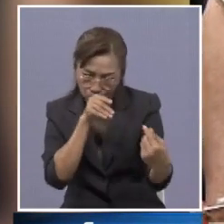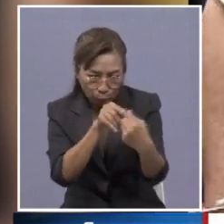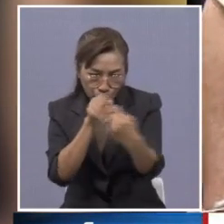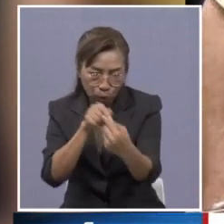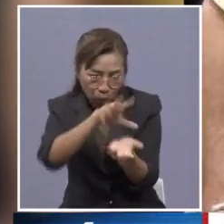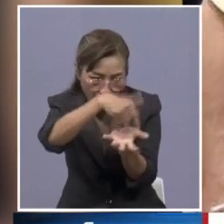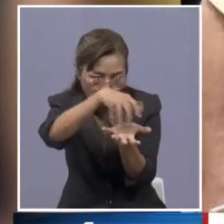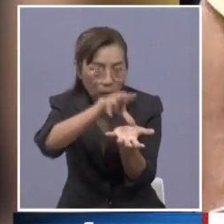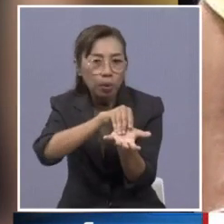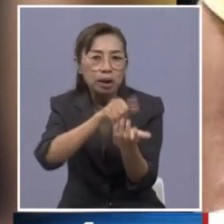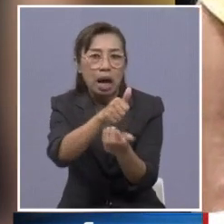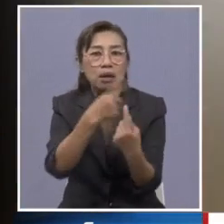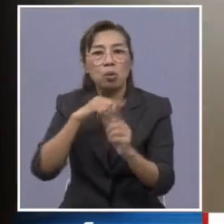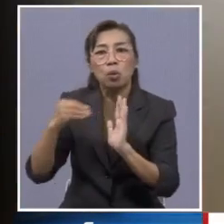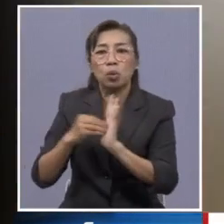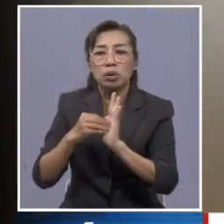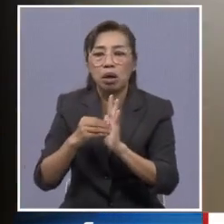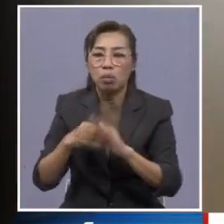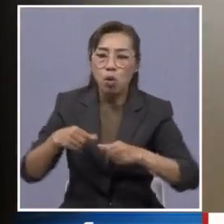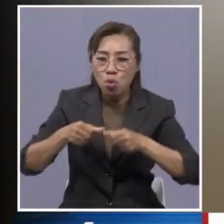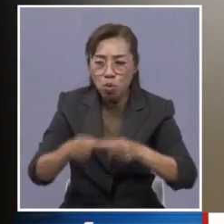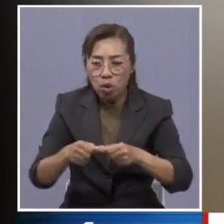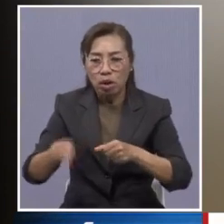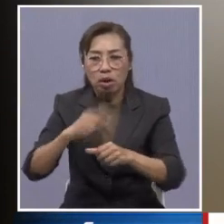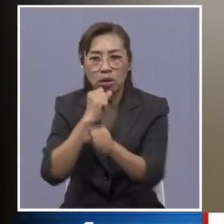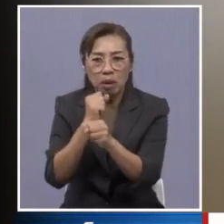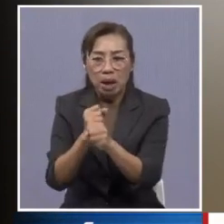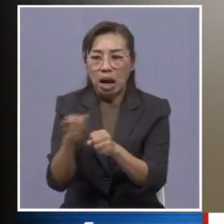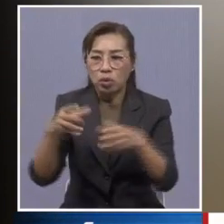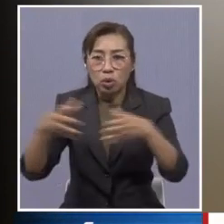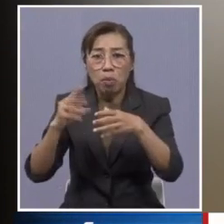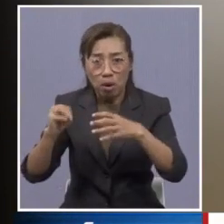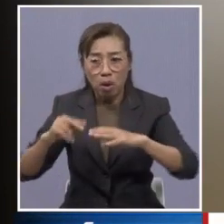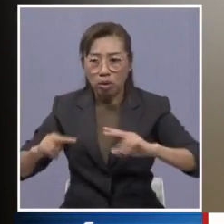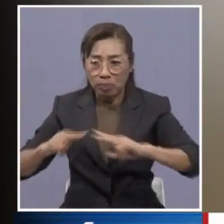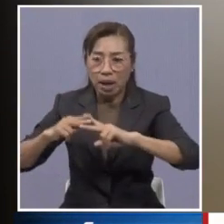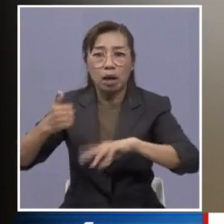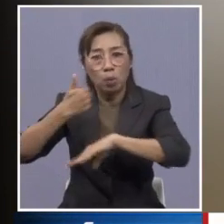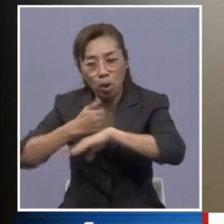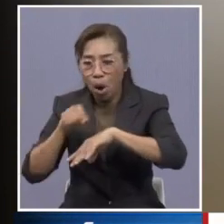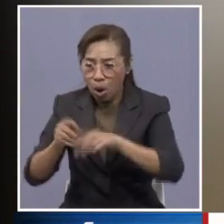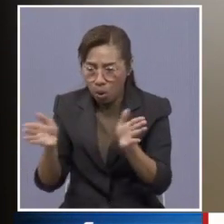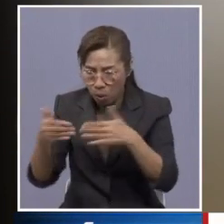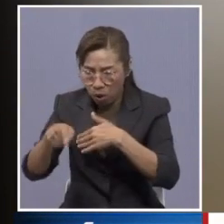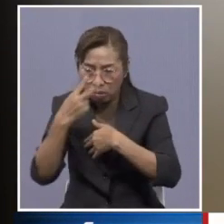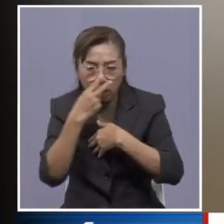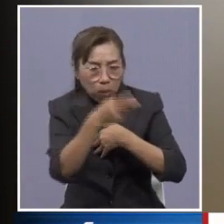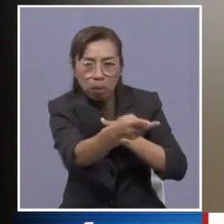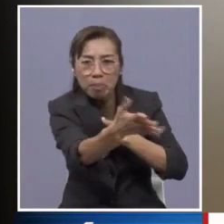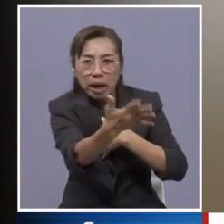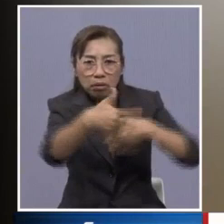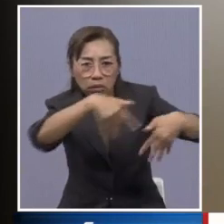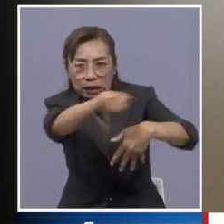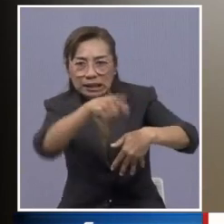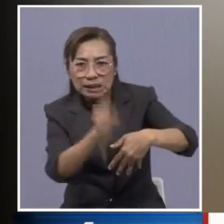สะท้อนเข้ามาเพราะว่าเราเป็นรัฐมนตรีเราทำงานอยู่ในครมเองเนี่ยก็ทำงานอยู่แต่ในห้องแอร์ใช่มั้ยฮะมันไม่ได้เห็นภาพมันไม่ได้ไปแบบ